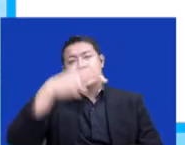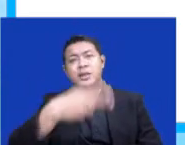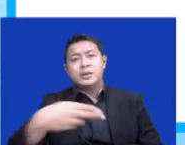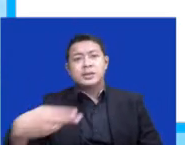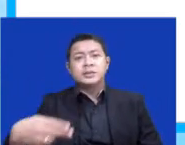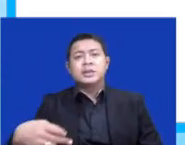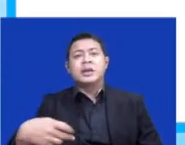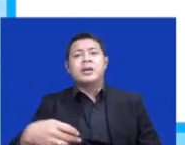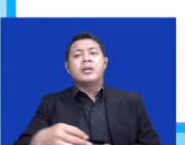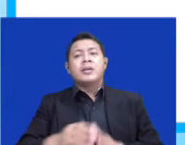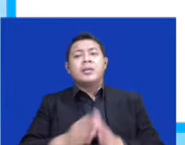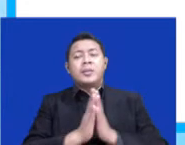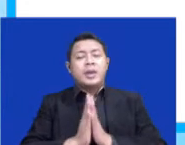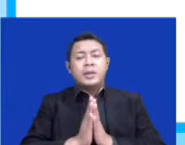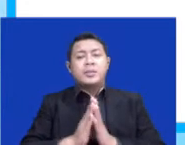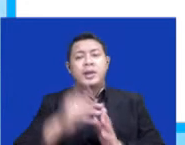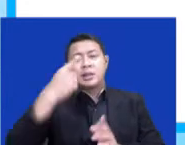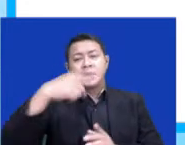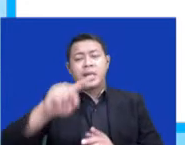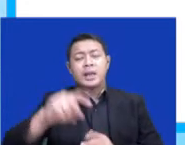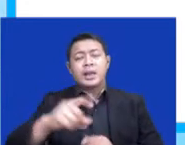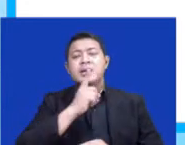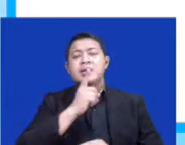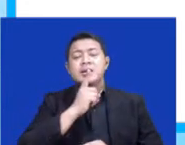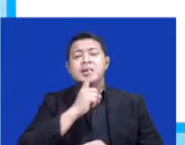Myanmar, Thailand, Inggris, Vietnam, dan Zambia.